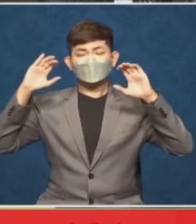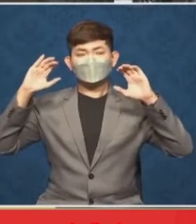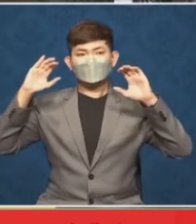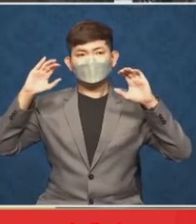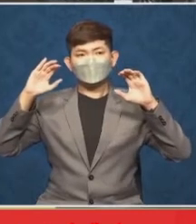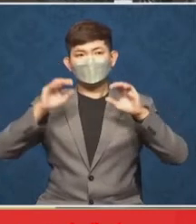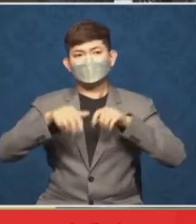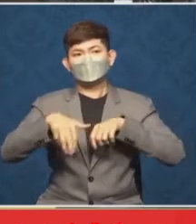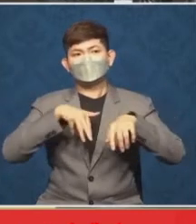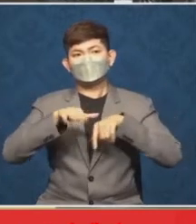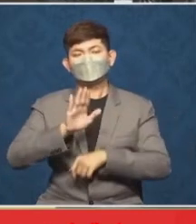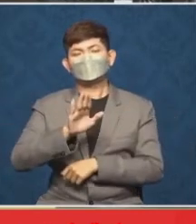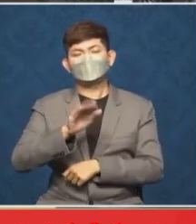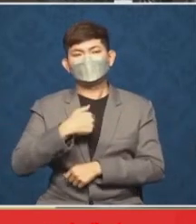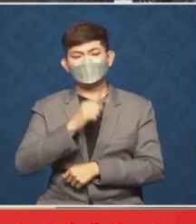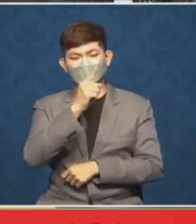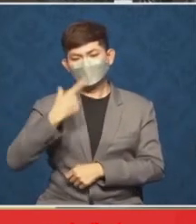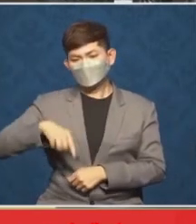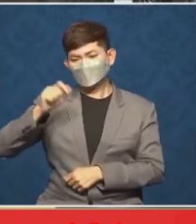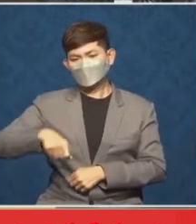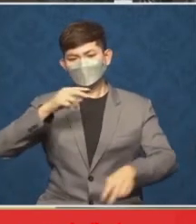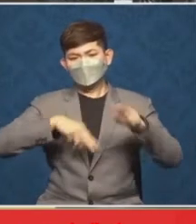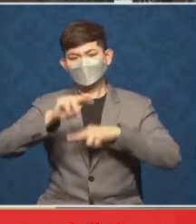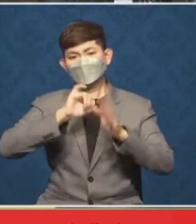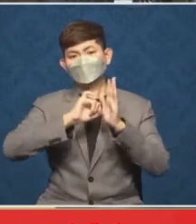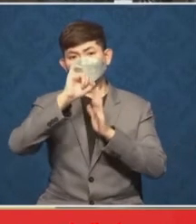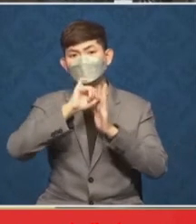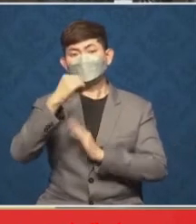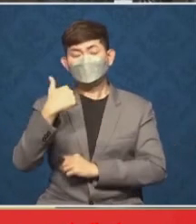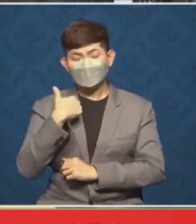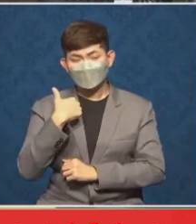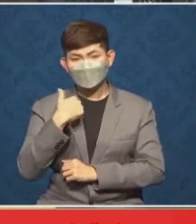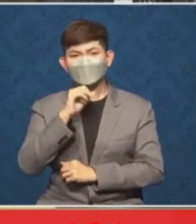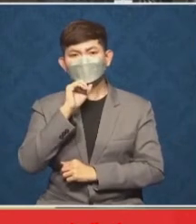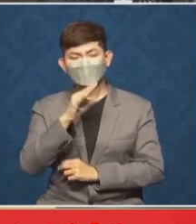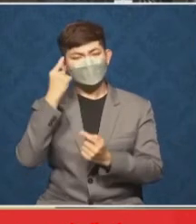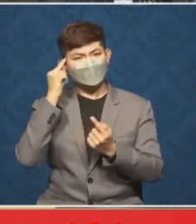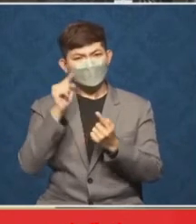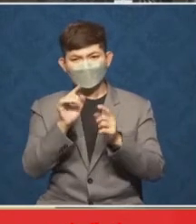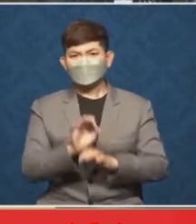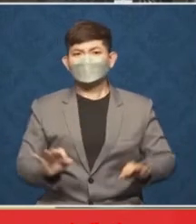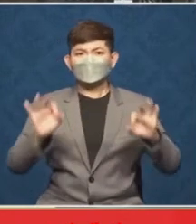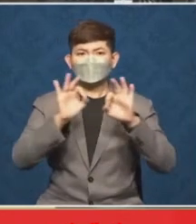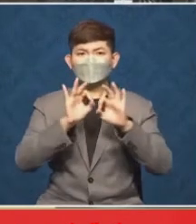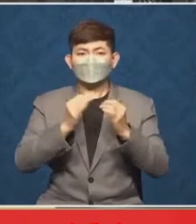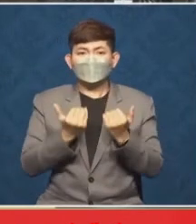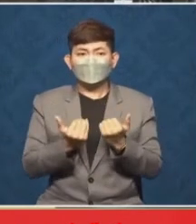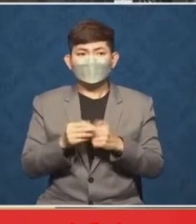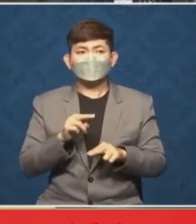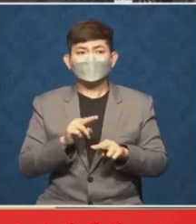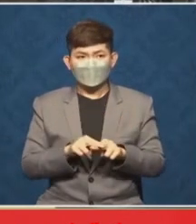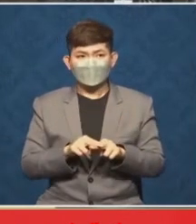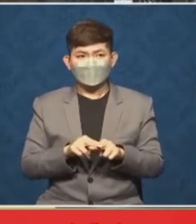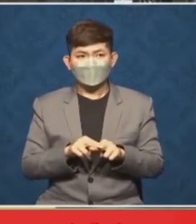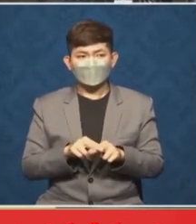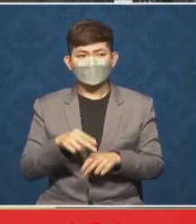ท้องถิ่นที่เชียงใหม่เนี่ยเขาไปร้องศาลปกครองที่จังหวัดเชียงใหม่นะครับท่านให้ความสำคัญนะครับวันนี้ท่านก็มานั่งท่าน